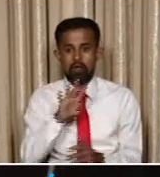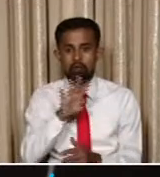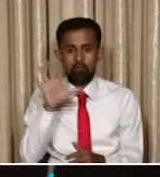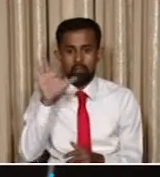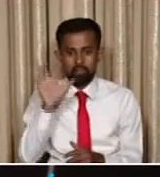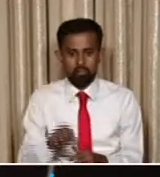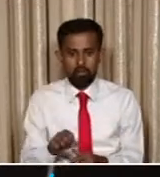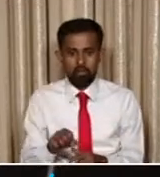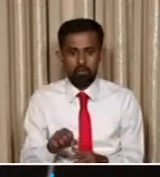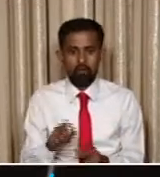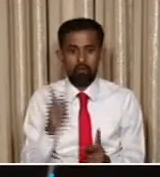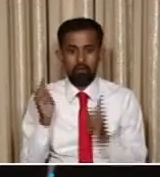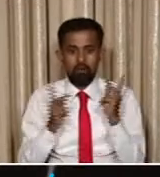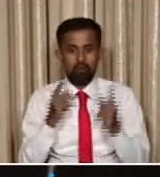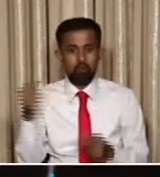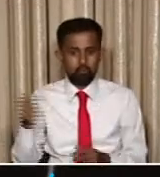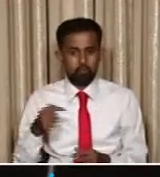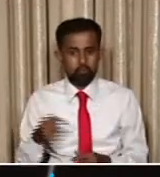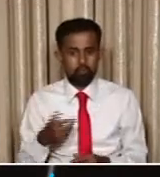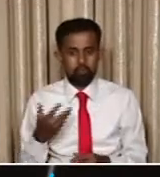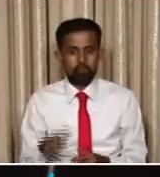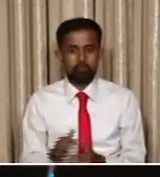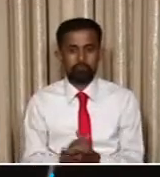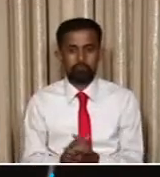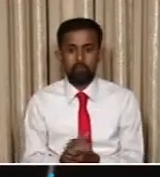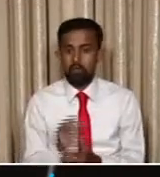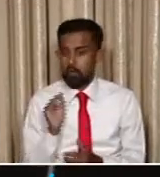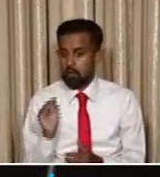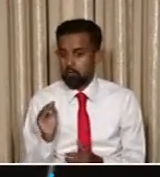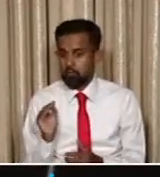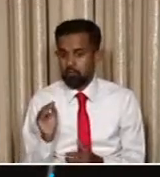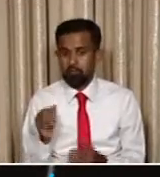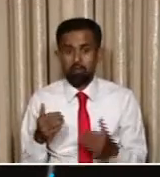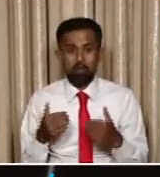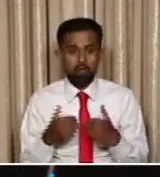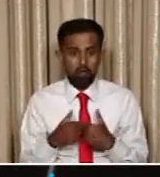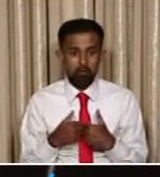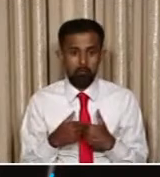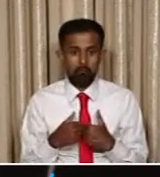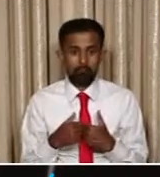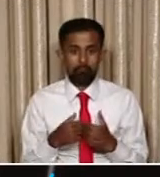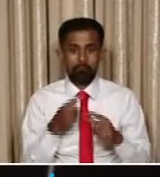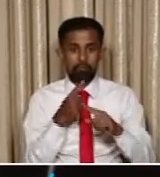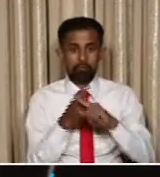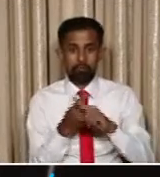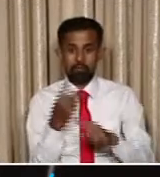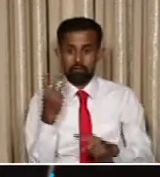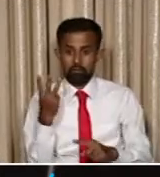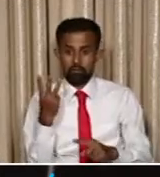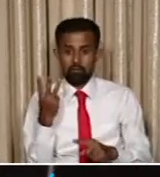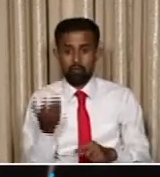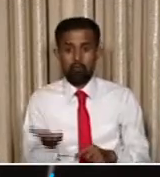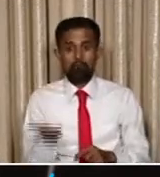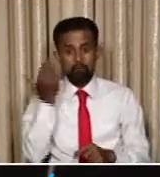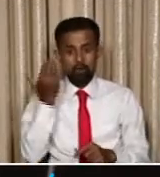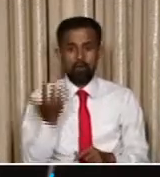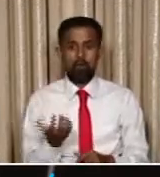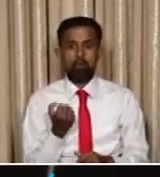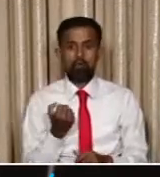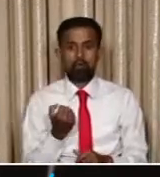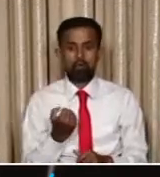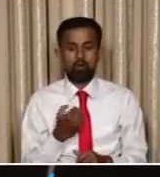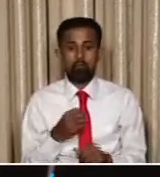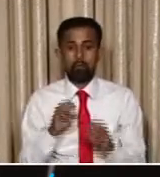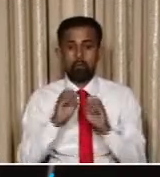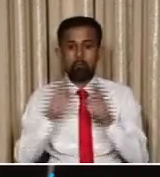845,000ක සංචාරකයෝ මේ රටේ නමුත් මේක අපි තුන් ගුණයකින් වැඩි කළ යුතුයි ඒකට අපි